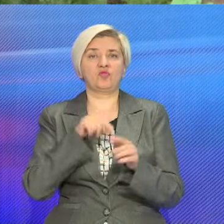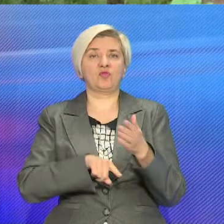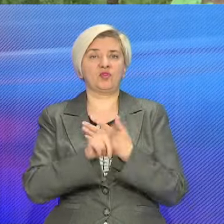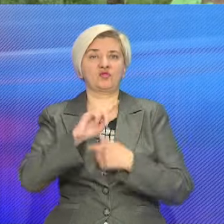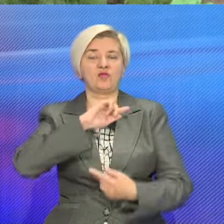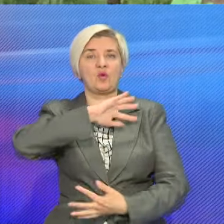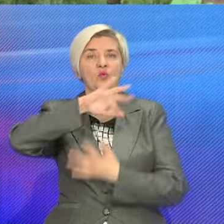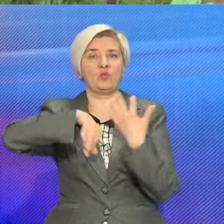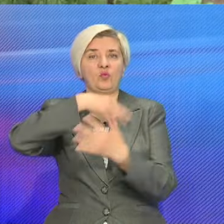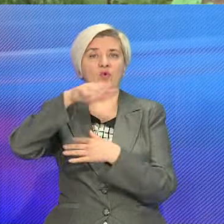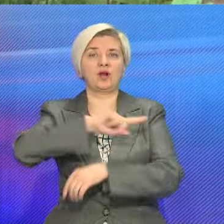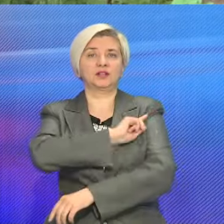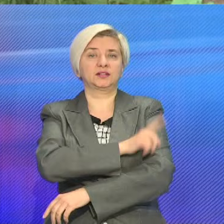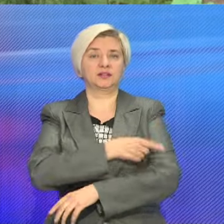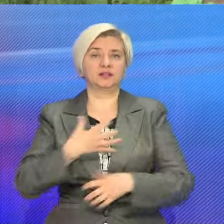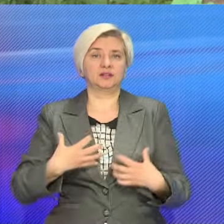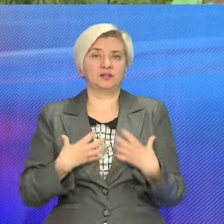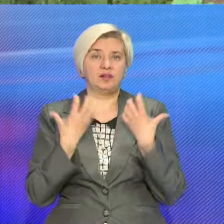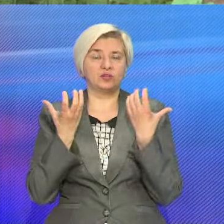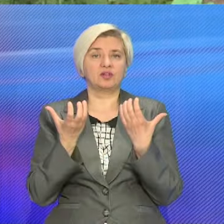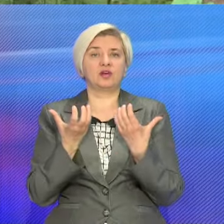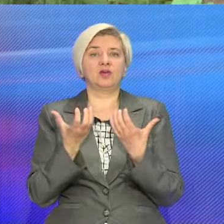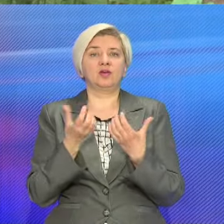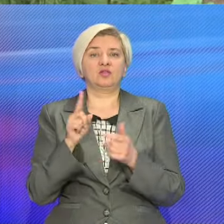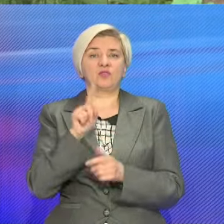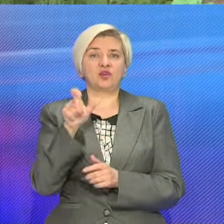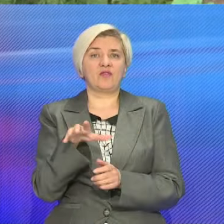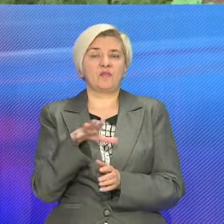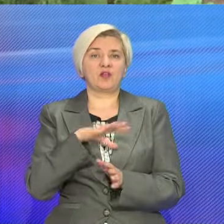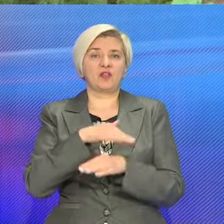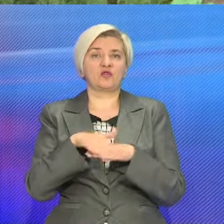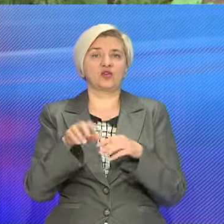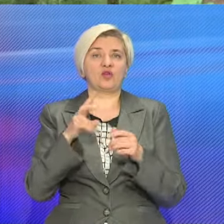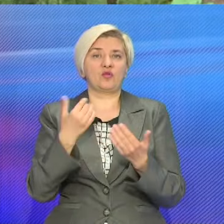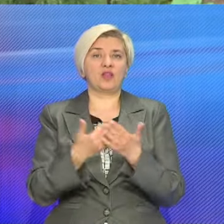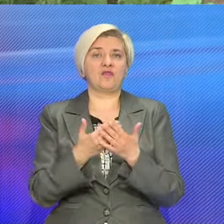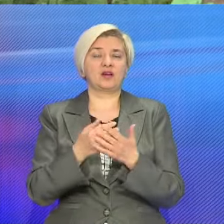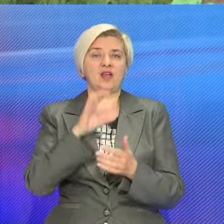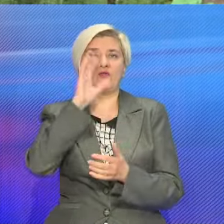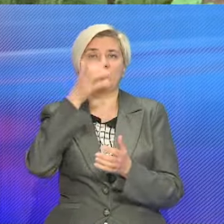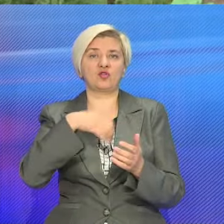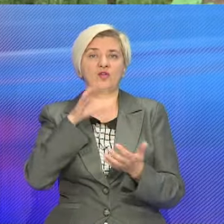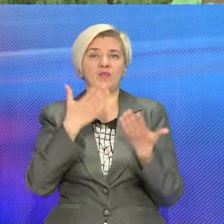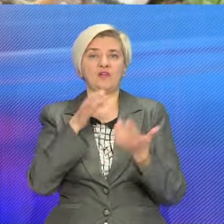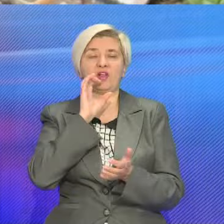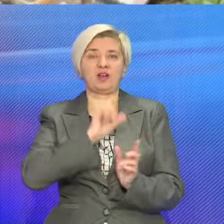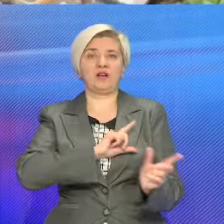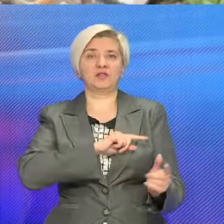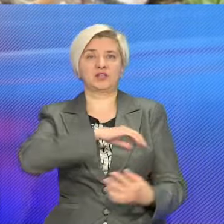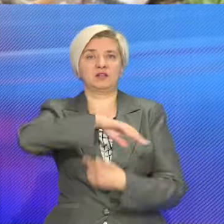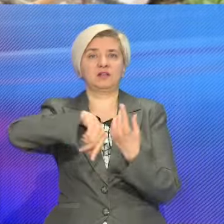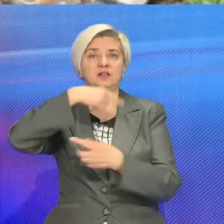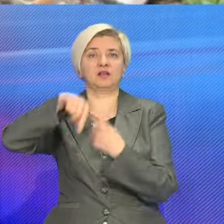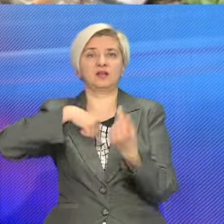страшное, страшное. Это невыносимо было. Чтоб человек был на улице, то меня, наверное, не знаю куда. На слоне, на волковысок занесло бы. Все